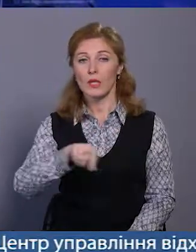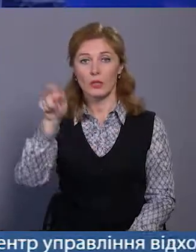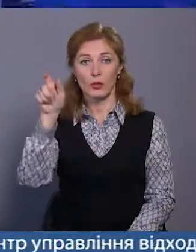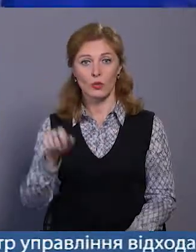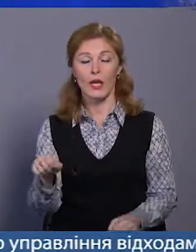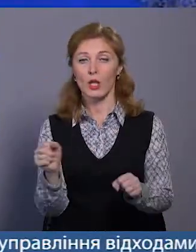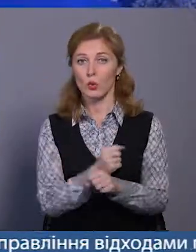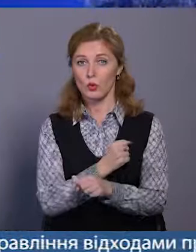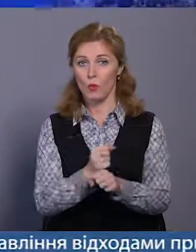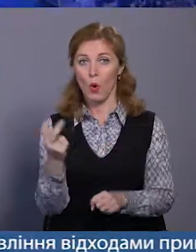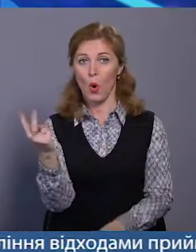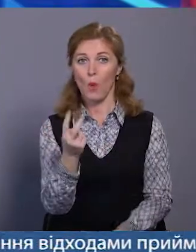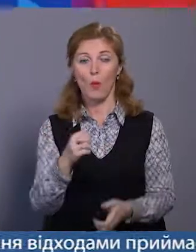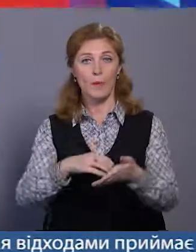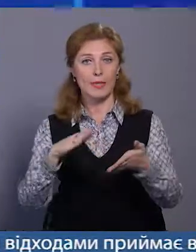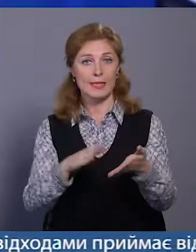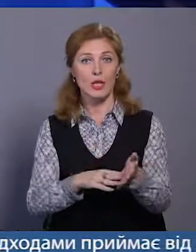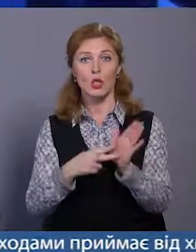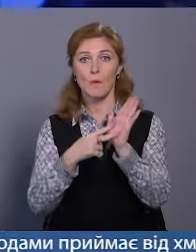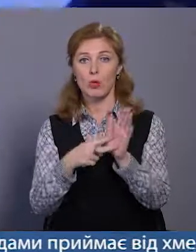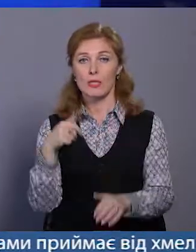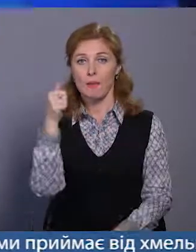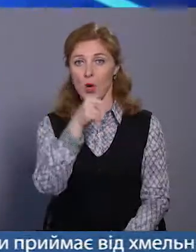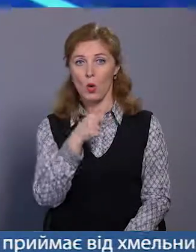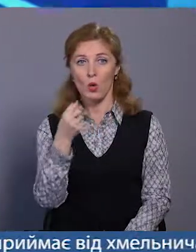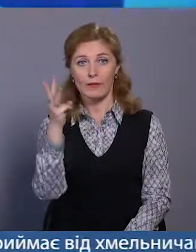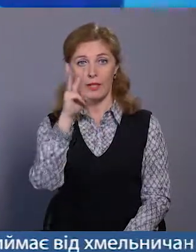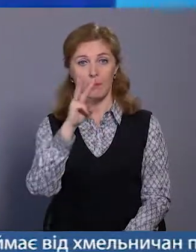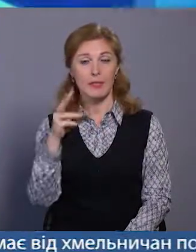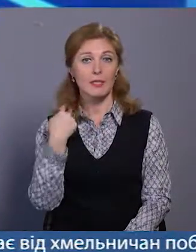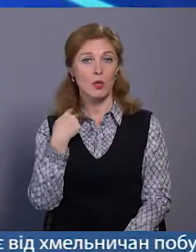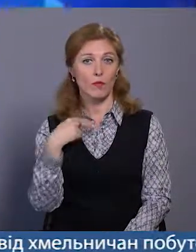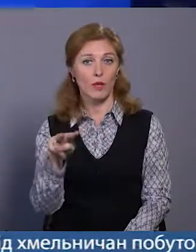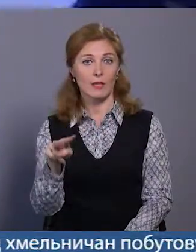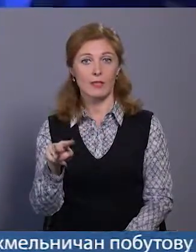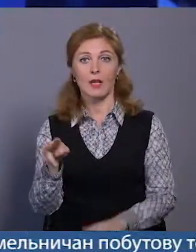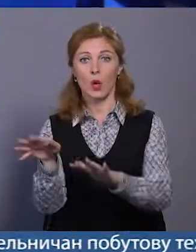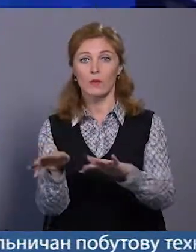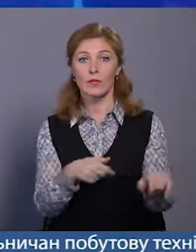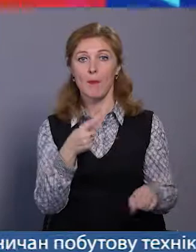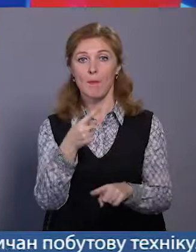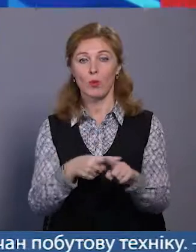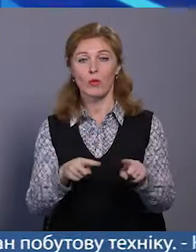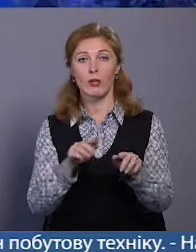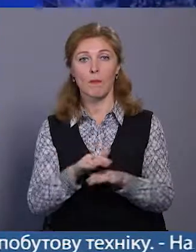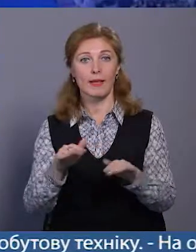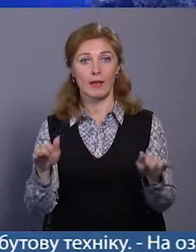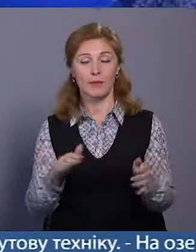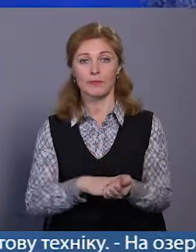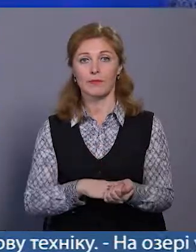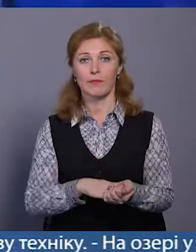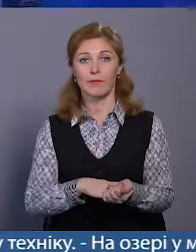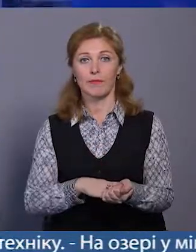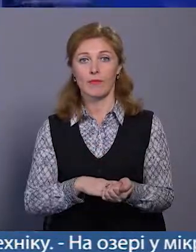і розбої. Обом призначили по 7 років і 3 місяці ув'язнення та конфіскацію половини майна. Стерненко